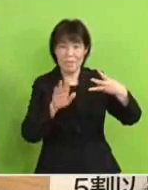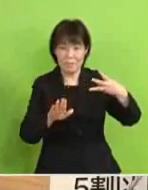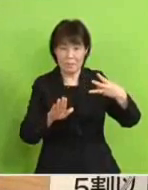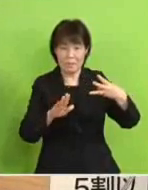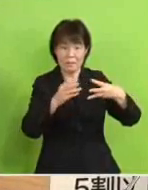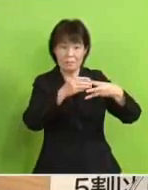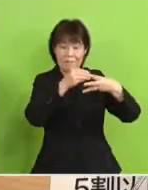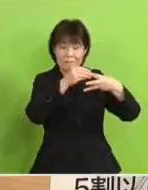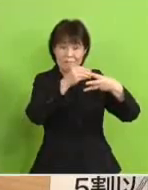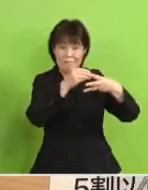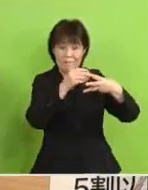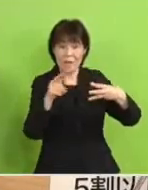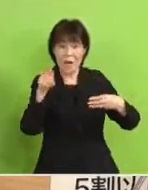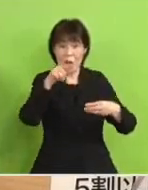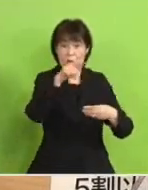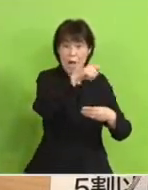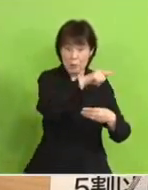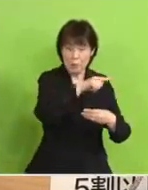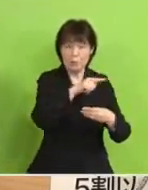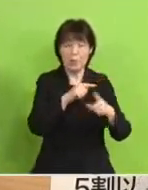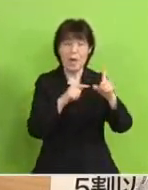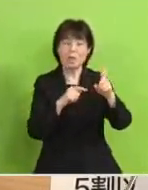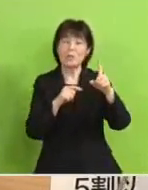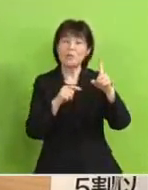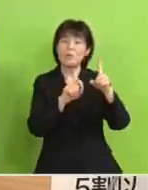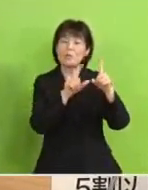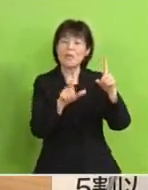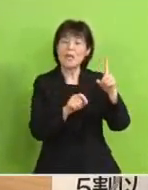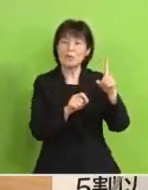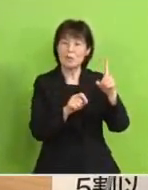一番上のグラフはですね、